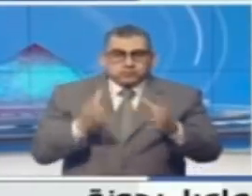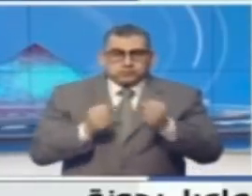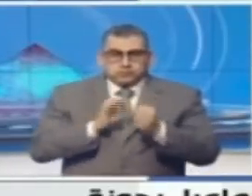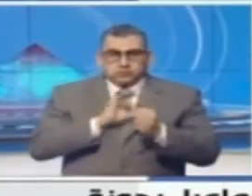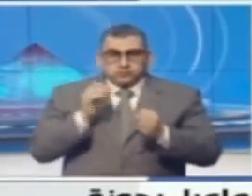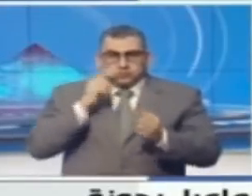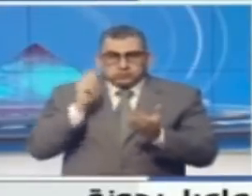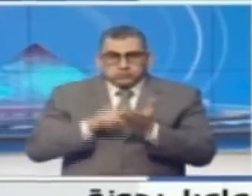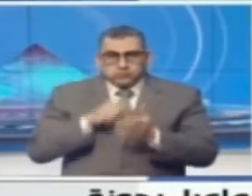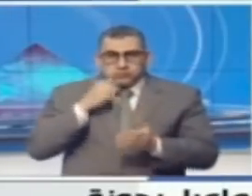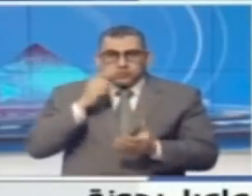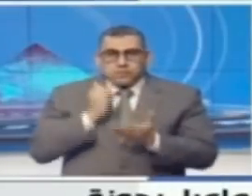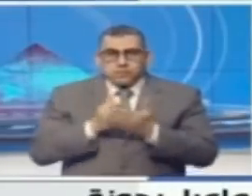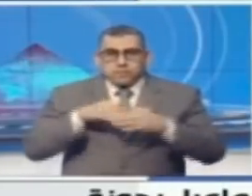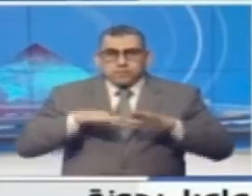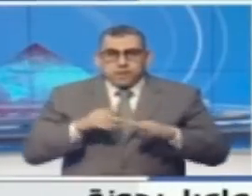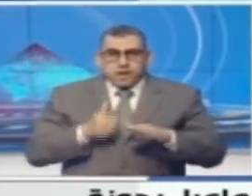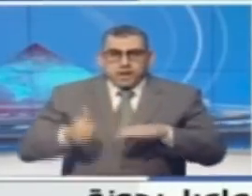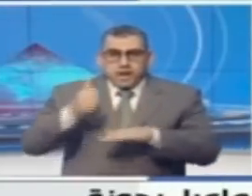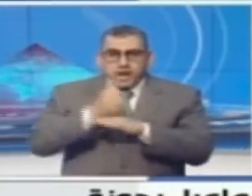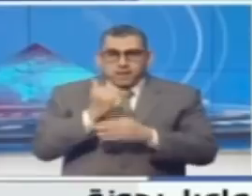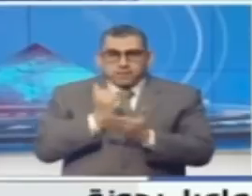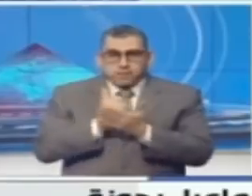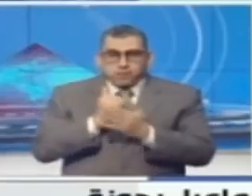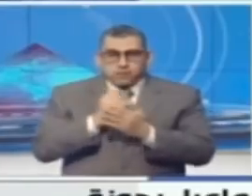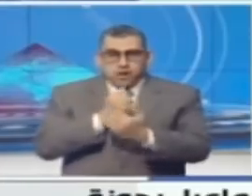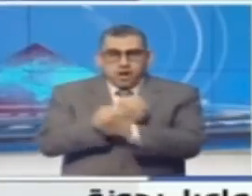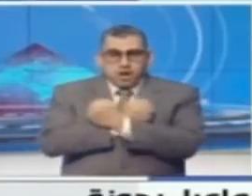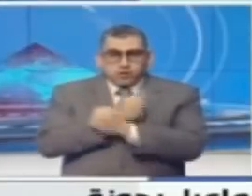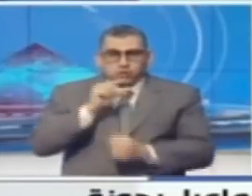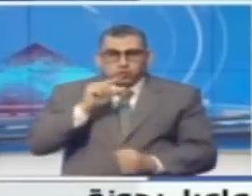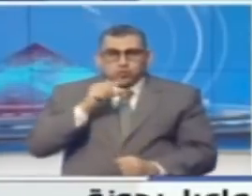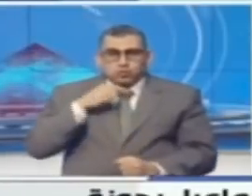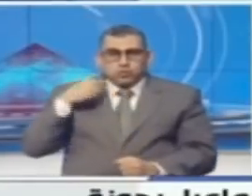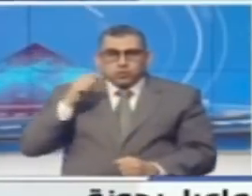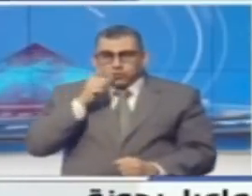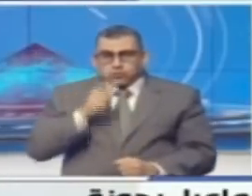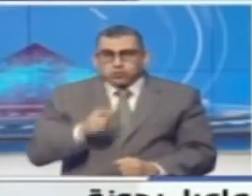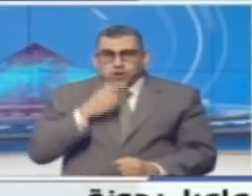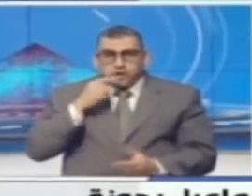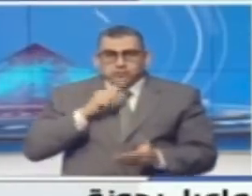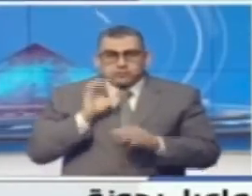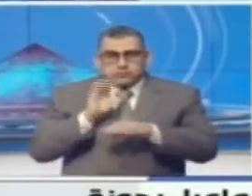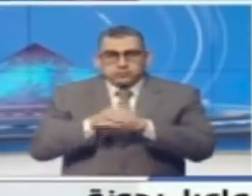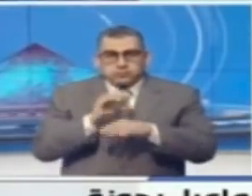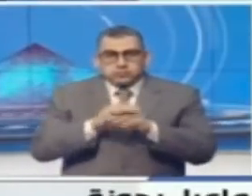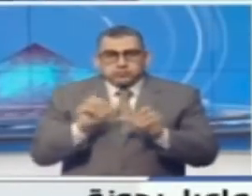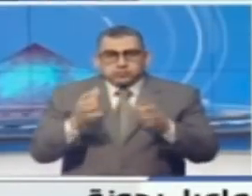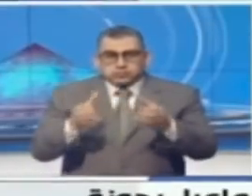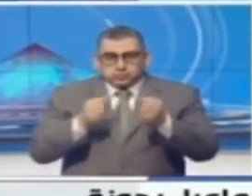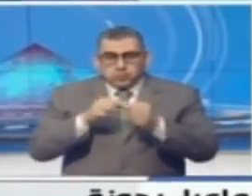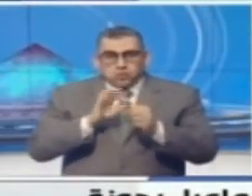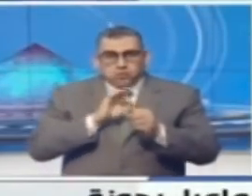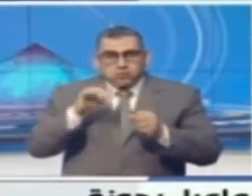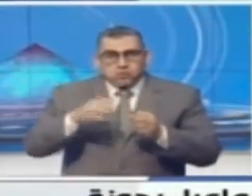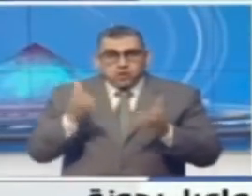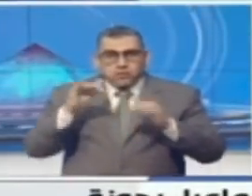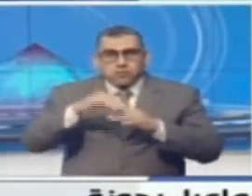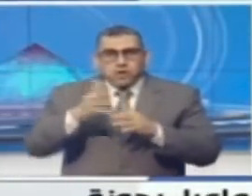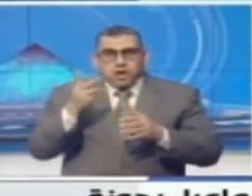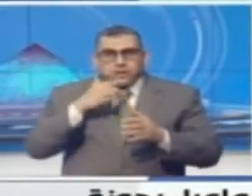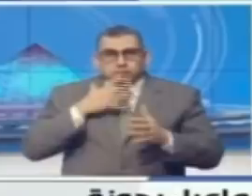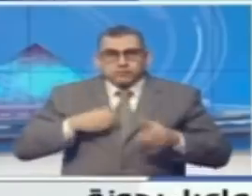صرح بذلك الأمين العام للمجلس الأعلى للأثار الدكتور مصطفى وزيري، موضحا أن المضبوطات كانت ضمن